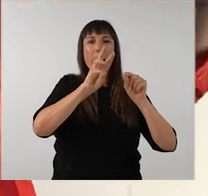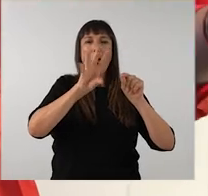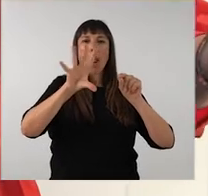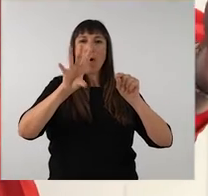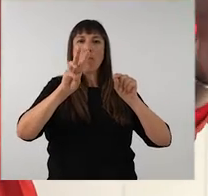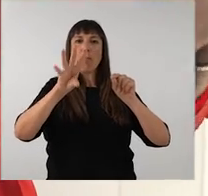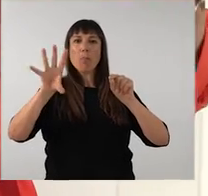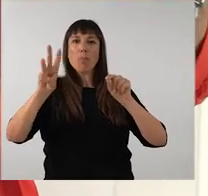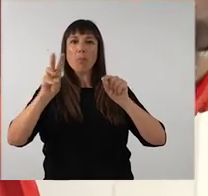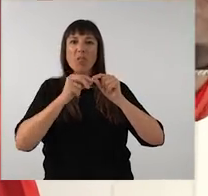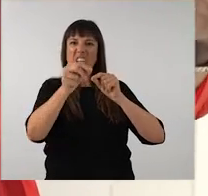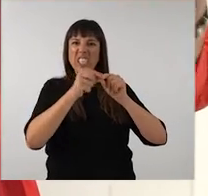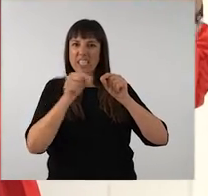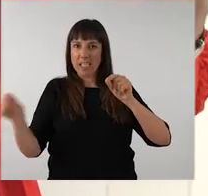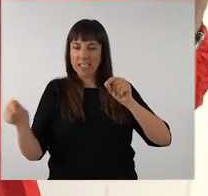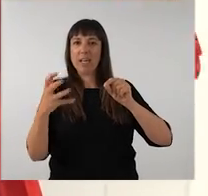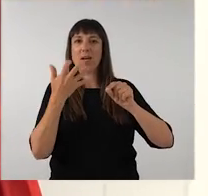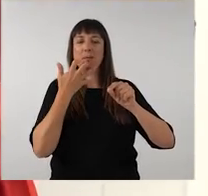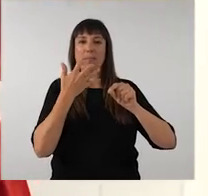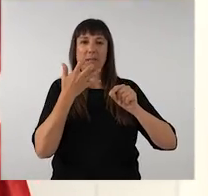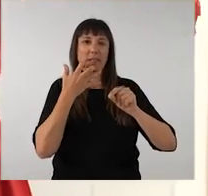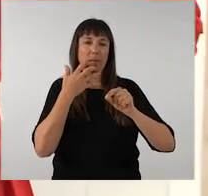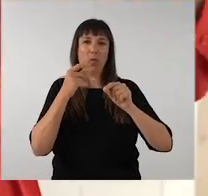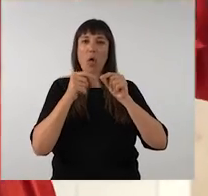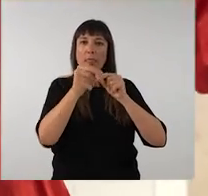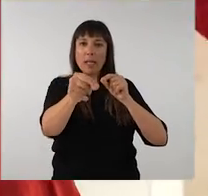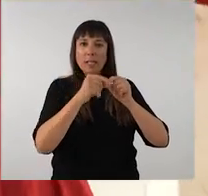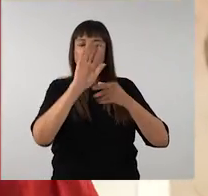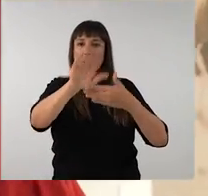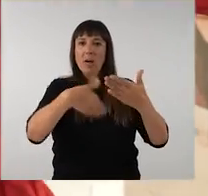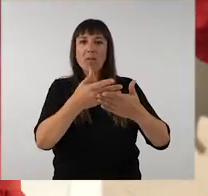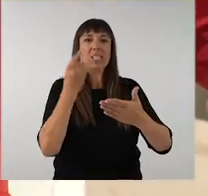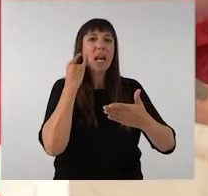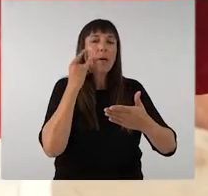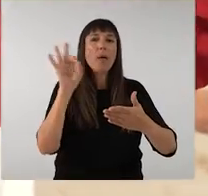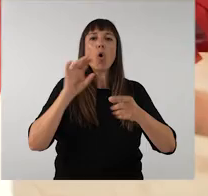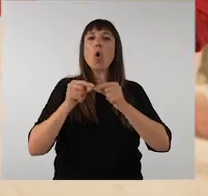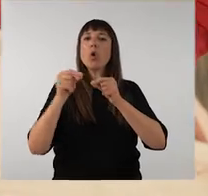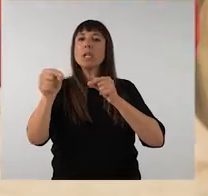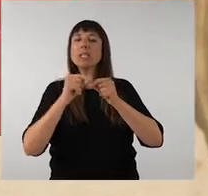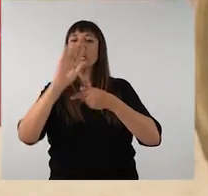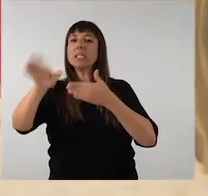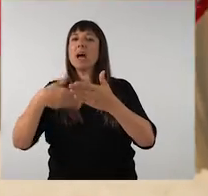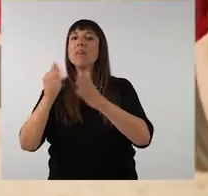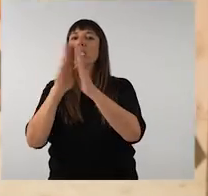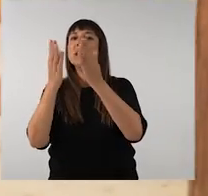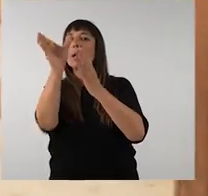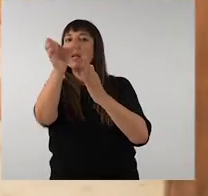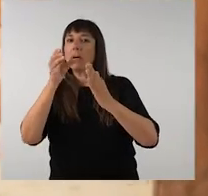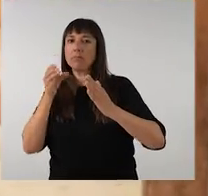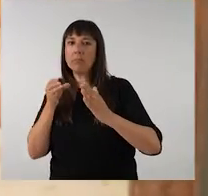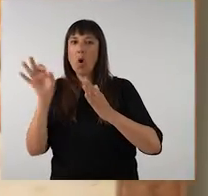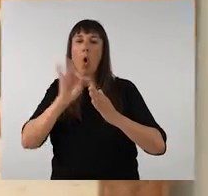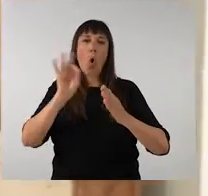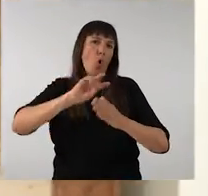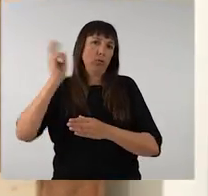les distàncies. Distàncies a vegades reals, no? Com la distància doncs, d'anar fins al lavabo o la distància fins a agafar un determinat